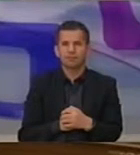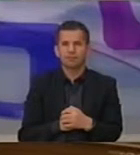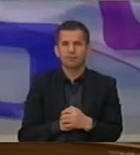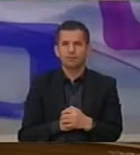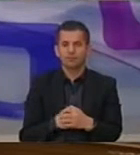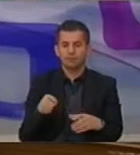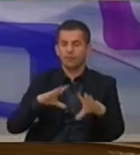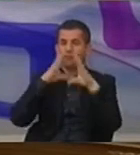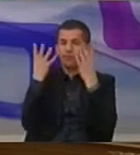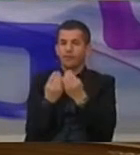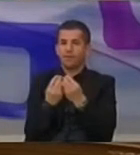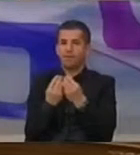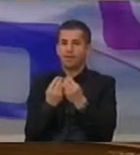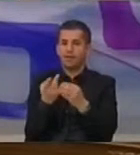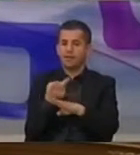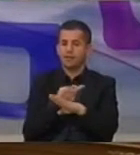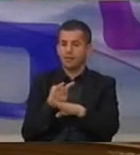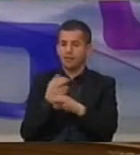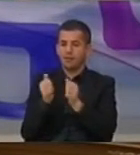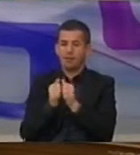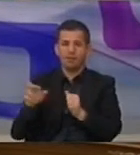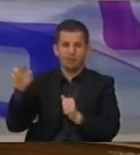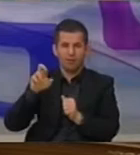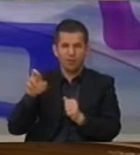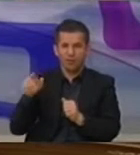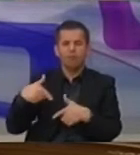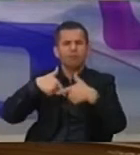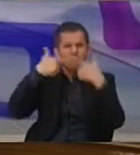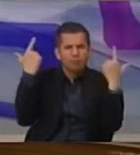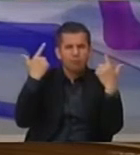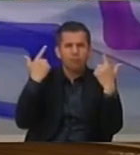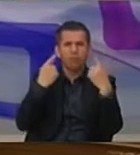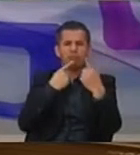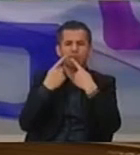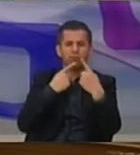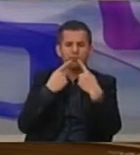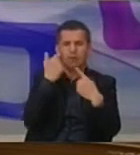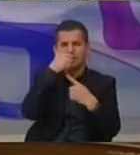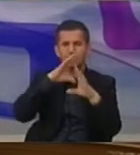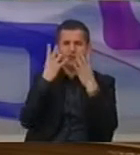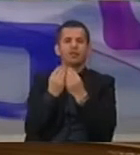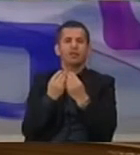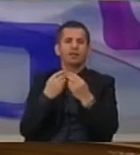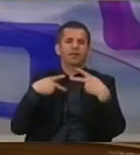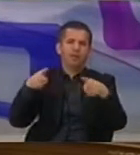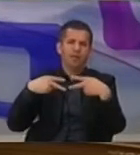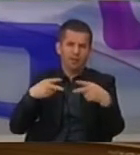të gjitha vendet e Bashkimit Evropian e kanë thënë qartë dhe pa ekuivoke se të gjithë do të kthehen.